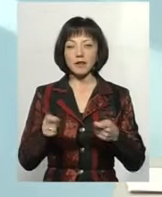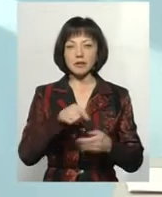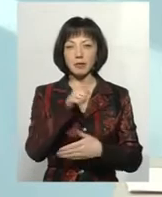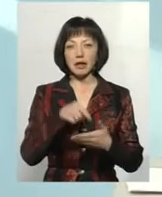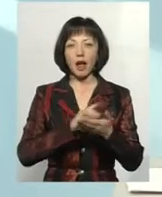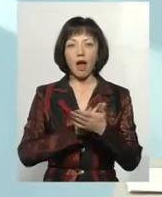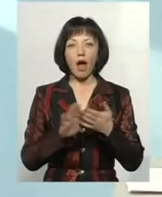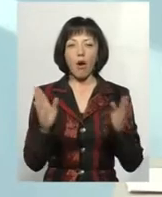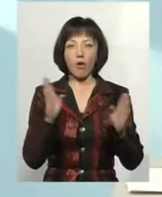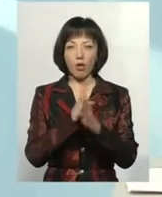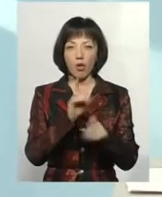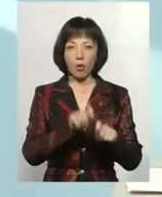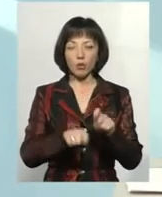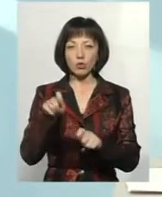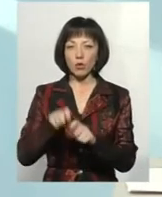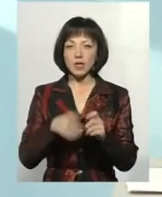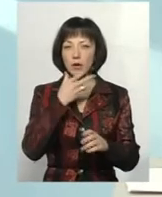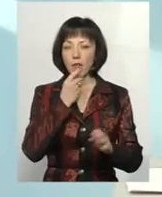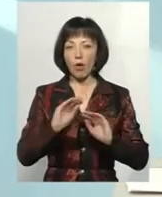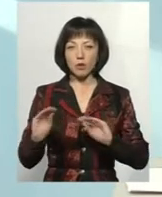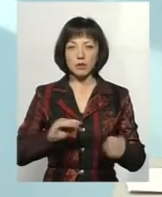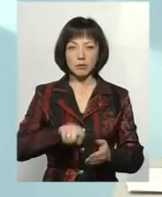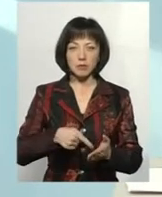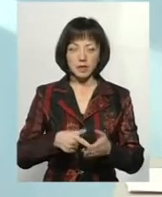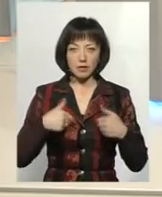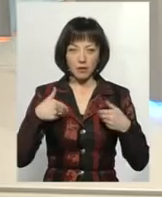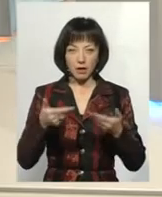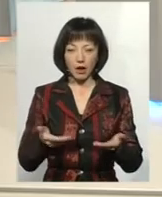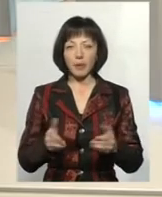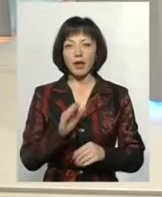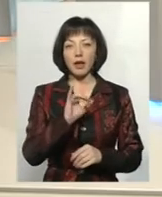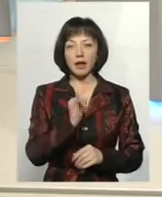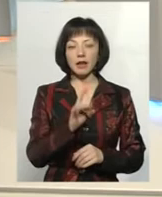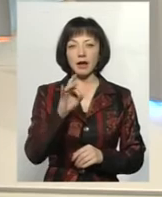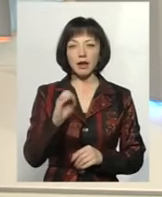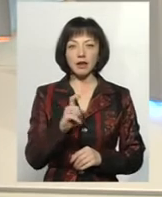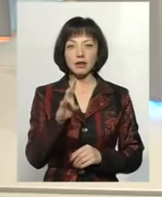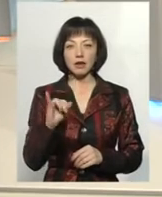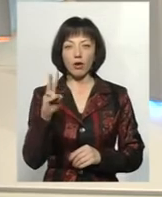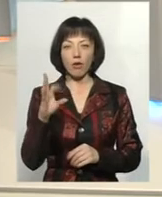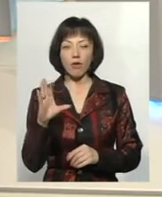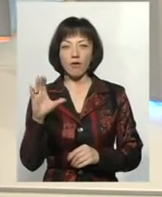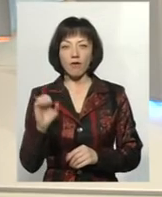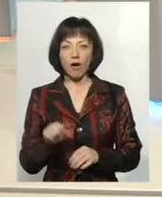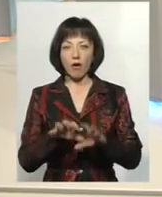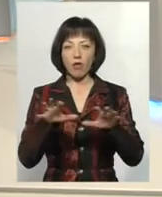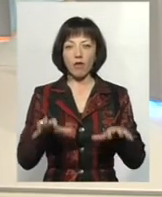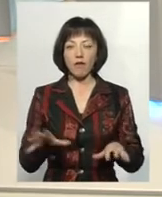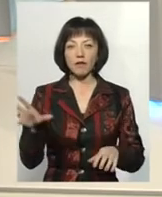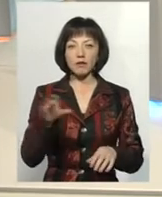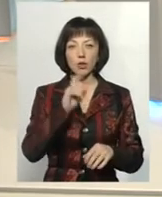питань екології та контролю за благоустроєм міста. Вітаю. І Ірина Різнікова, голова місцевого осередку